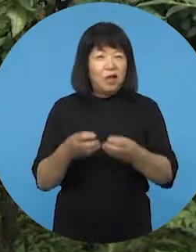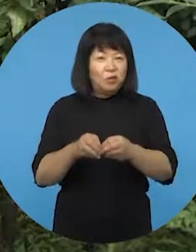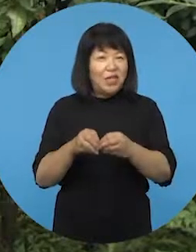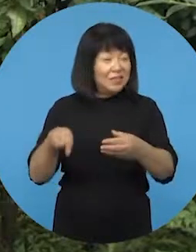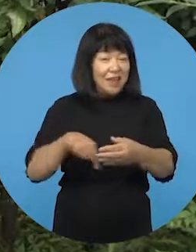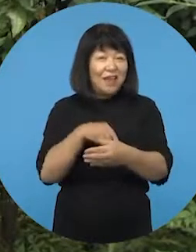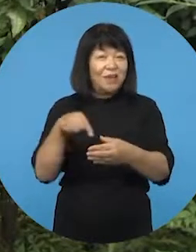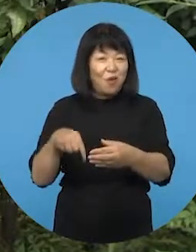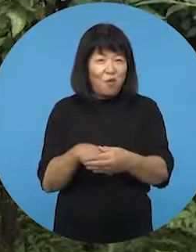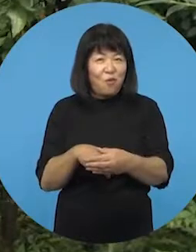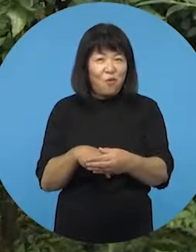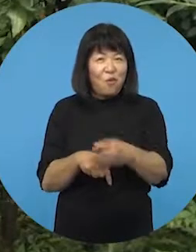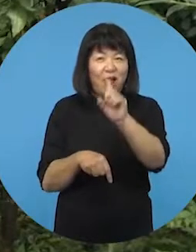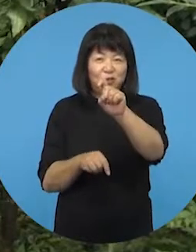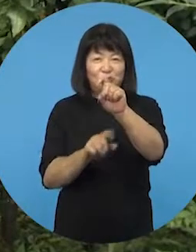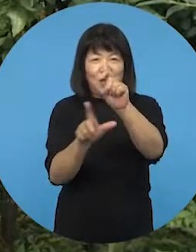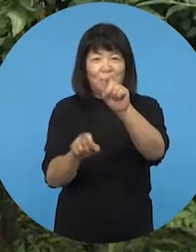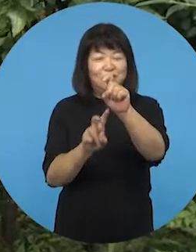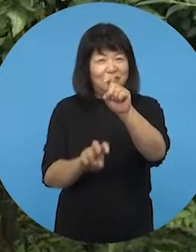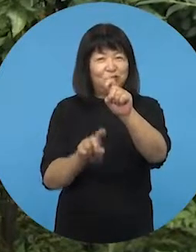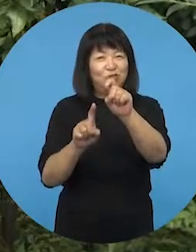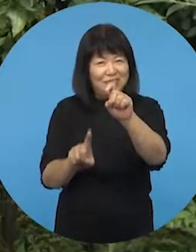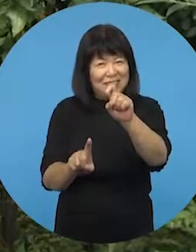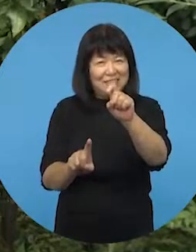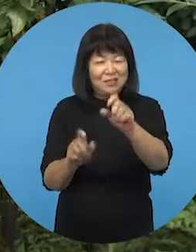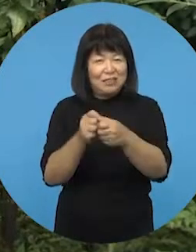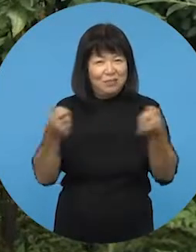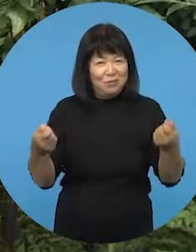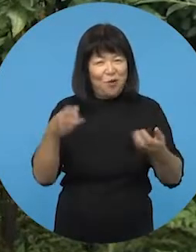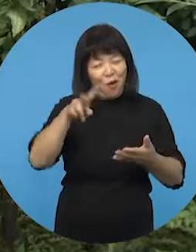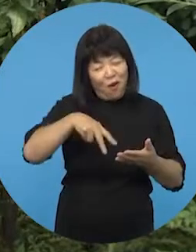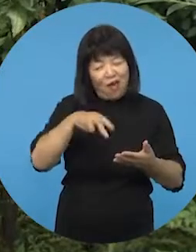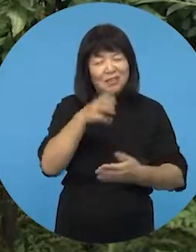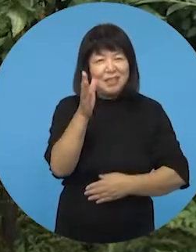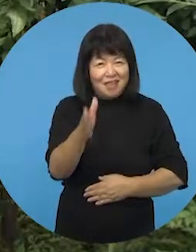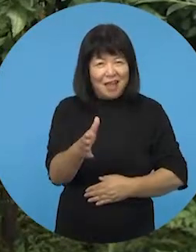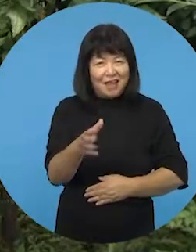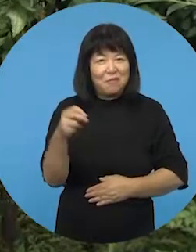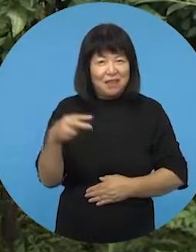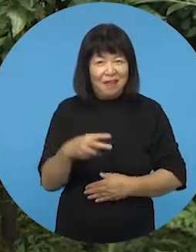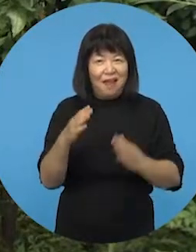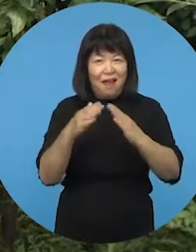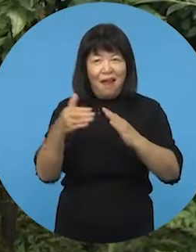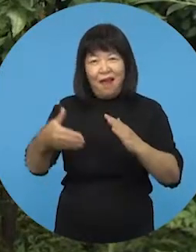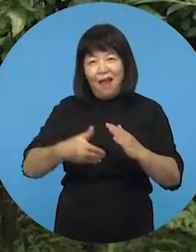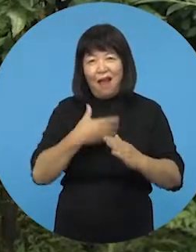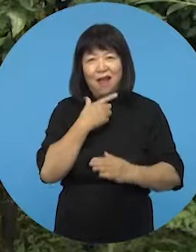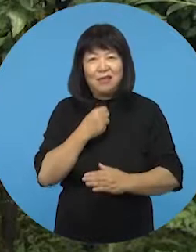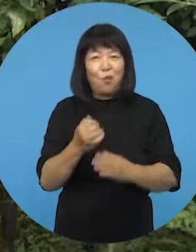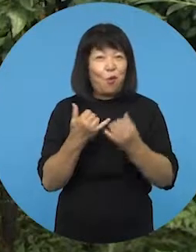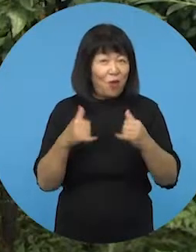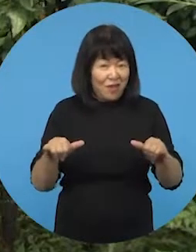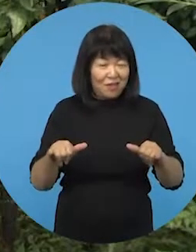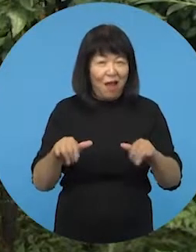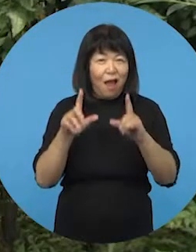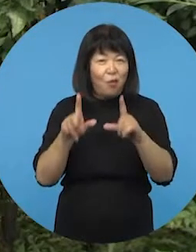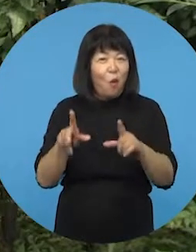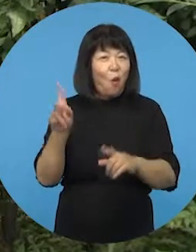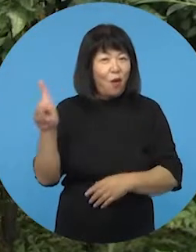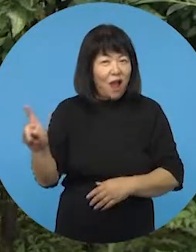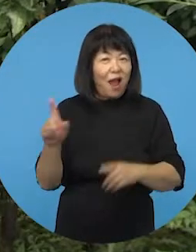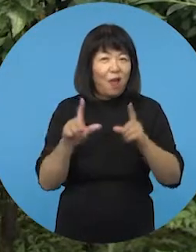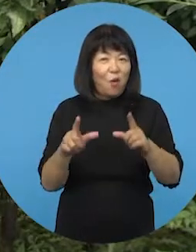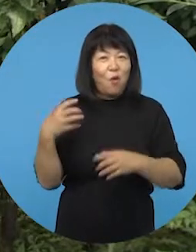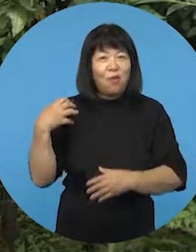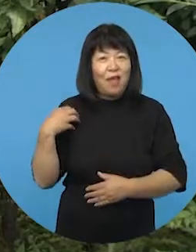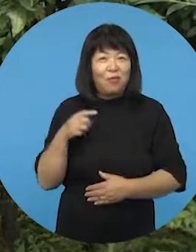詳しくは広報府中10月21日号をご覧ください。広報府中の配布をご希望の方は、広報課広報担当